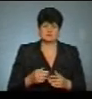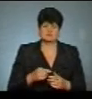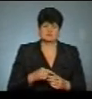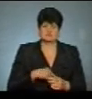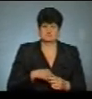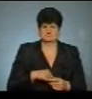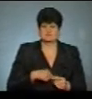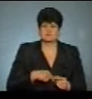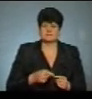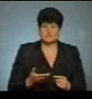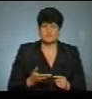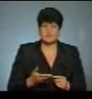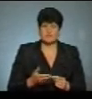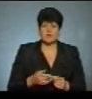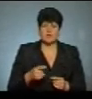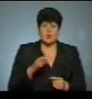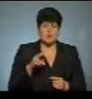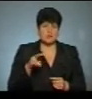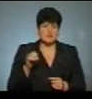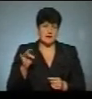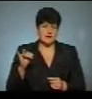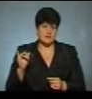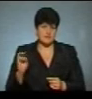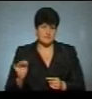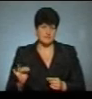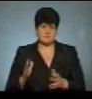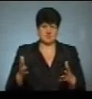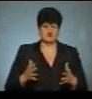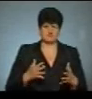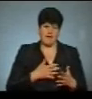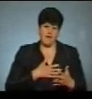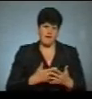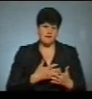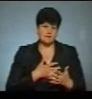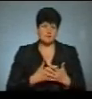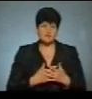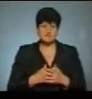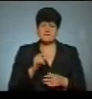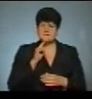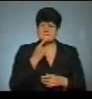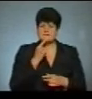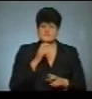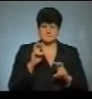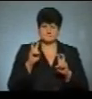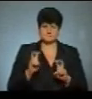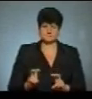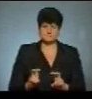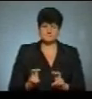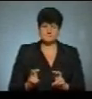темпераменту, звісно. Звісно, що холерики більш активні і важче переносять